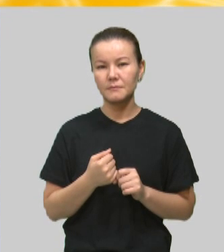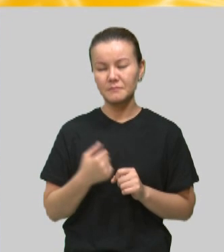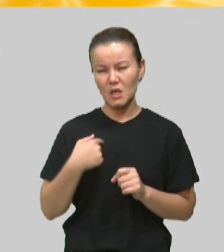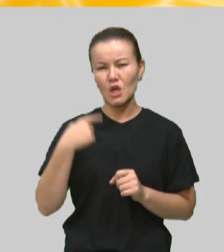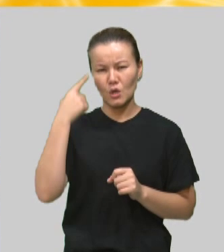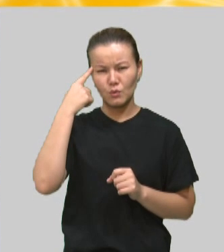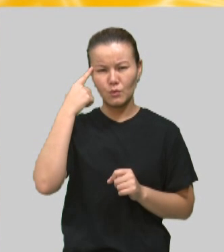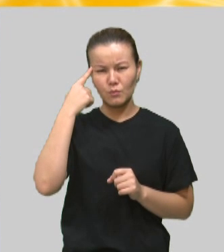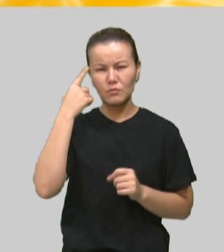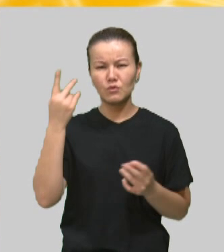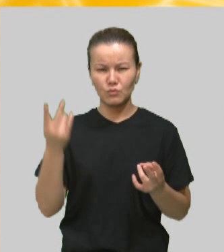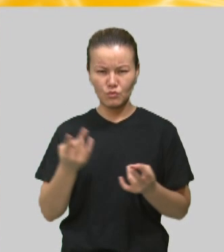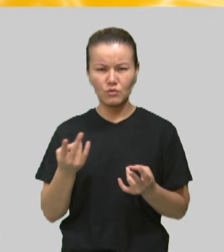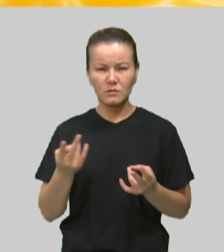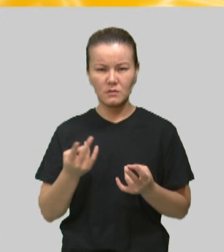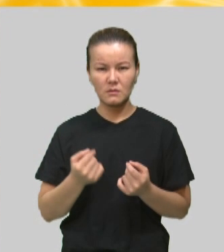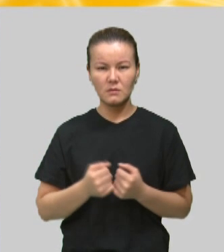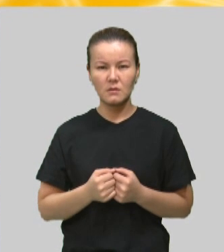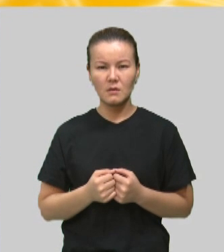Я думаю, нужны.